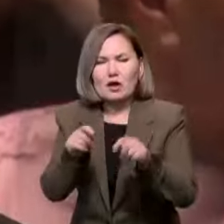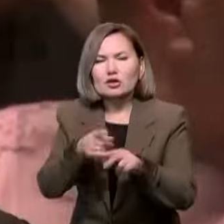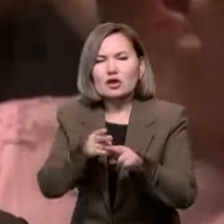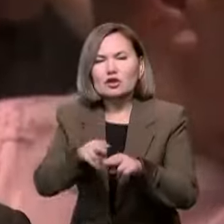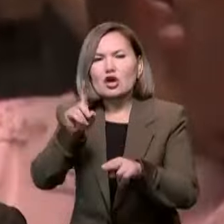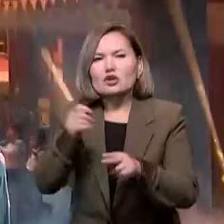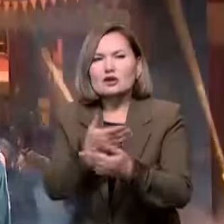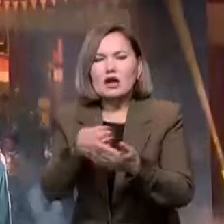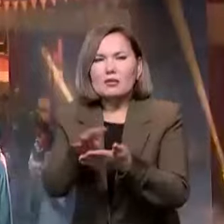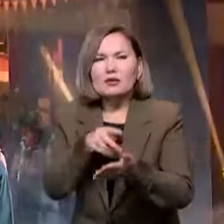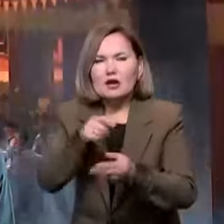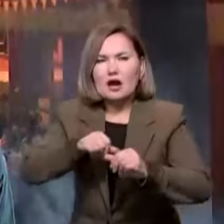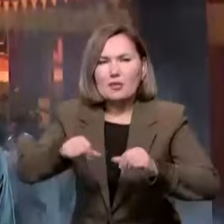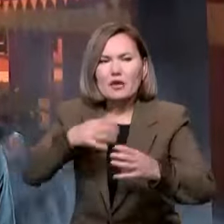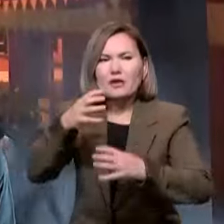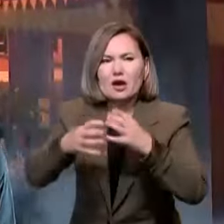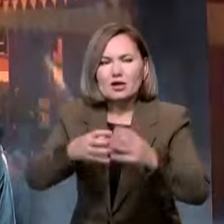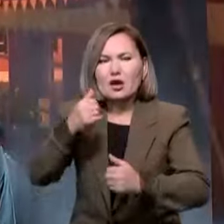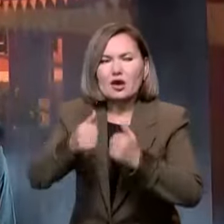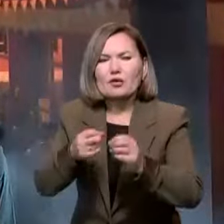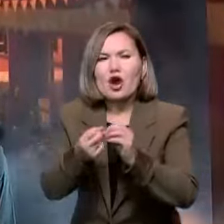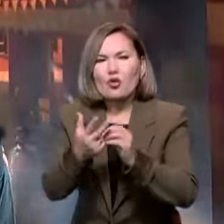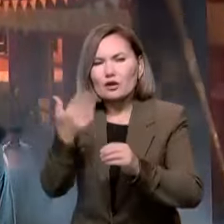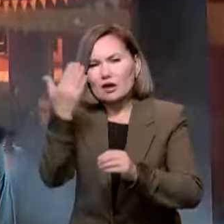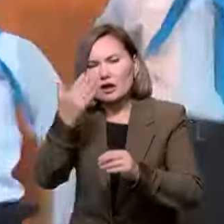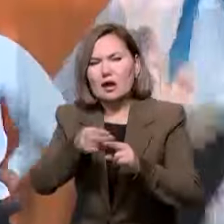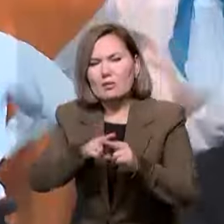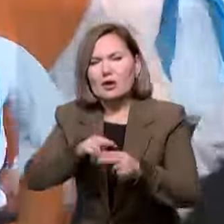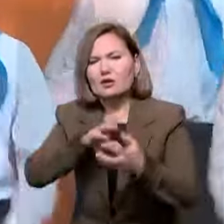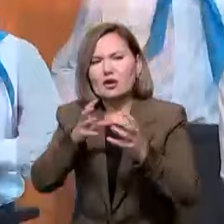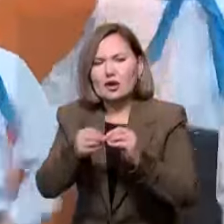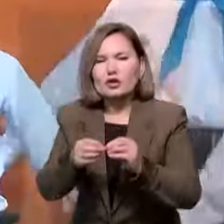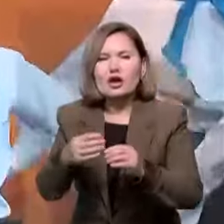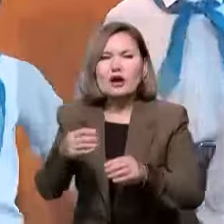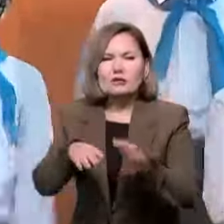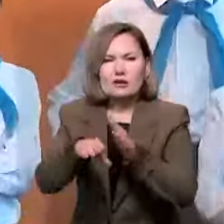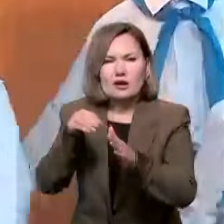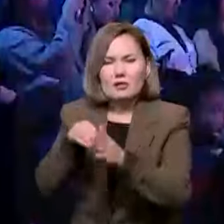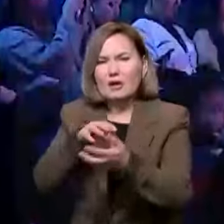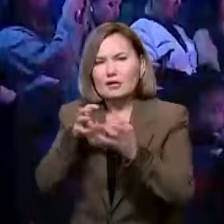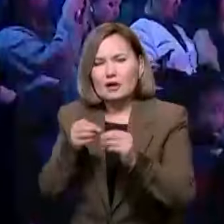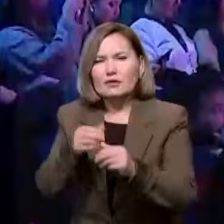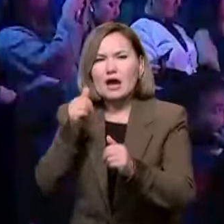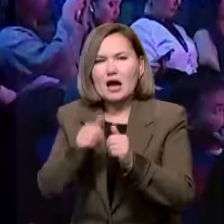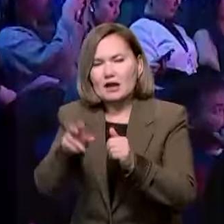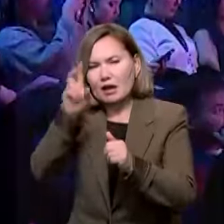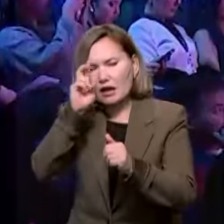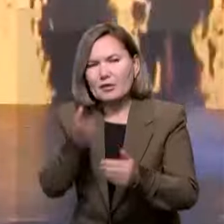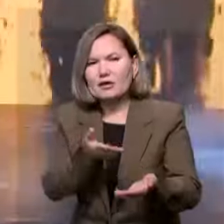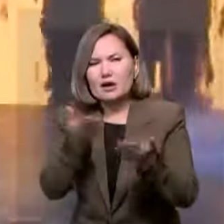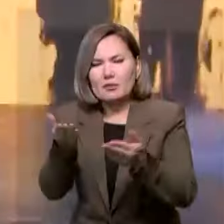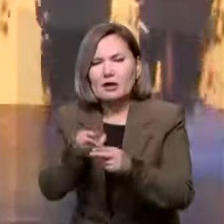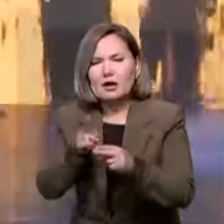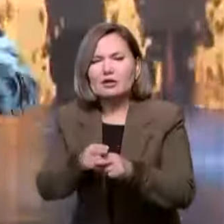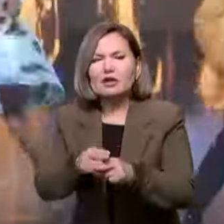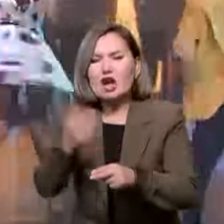аса өтініш түскен. Комиссия халықаралық конкурс бойынша 13 картинаны, түрк әлемі бойынша 9 фильм іріктеп алды. Оларды әр елден арнайы шақырылған киносыншылар